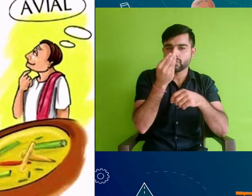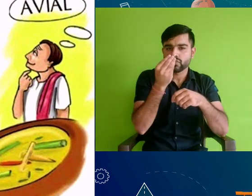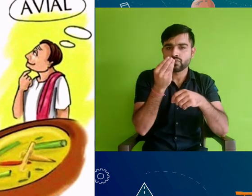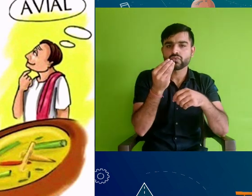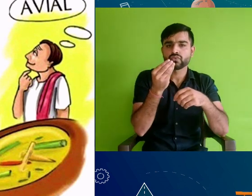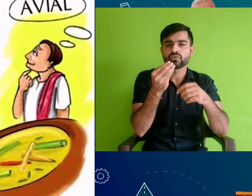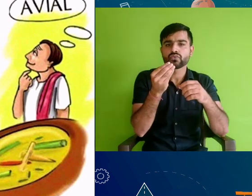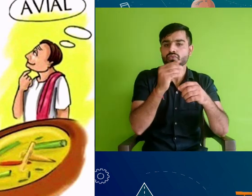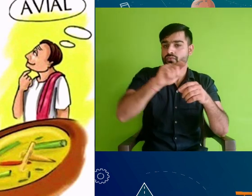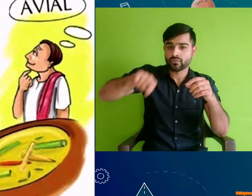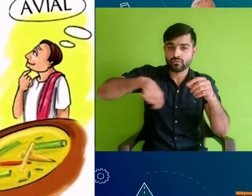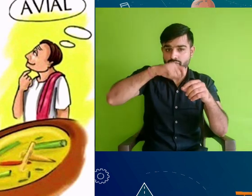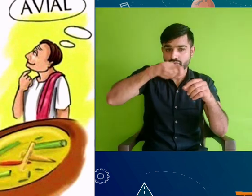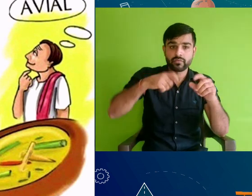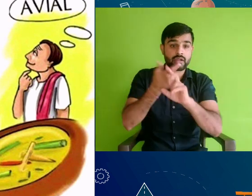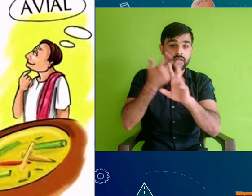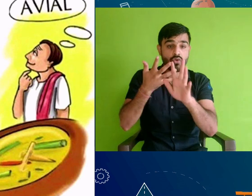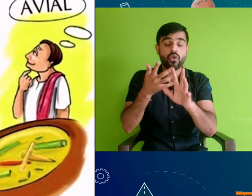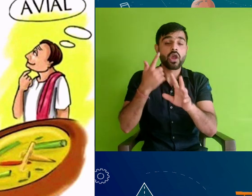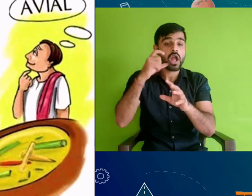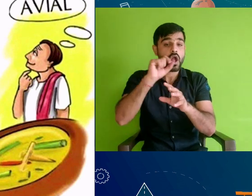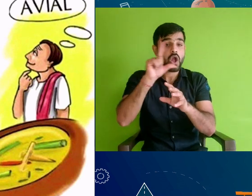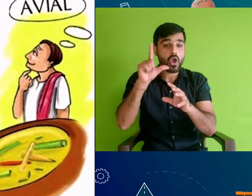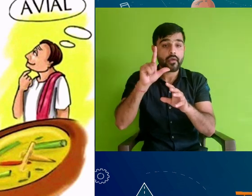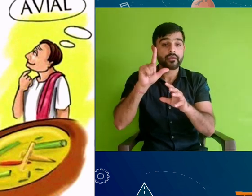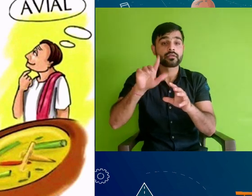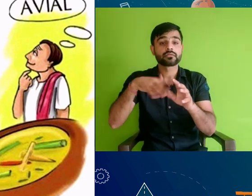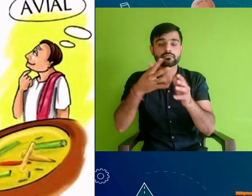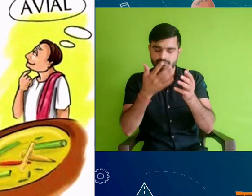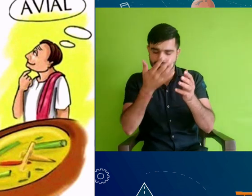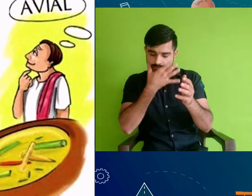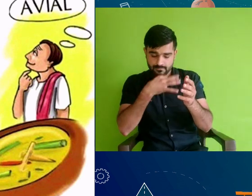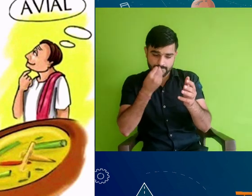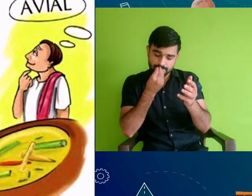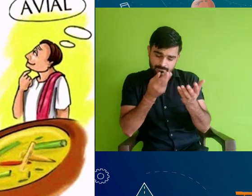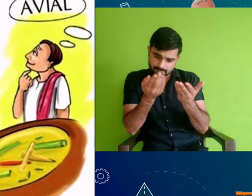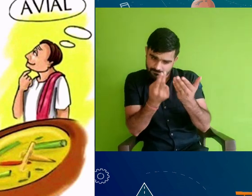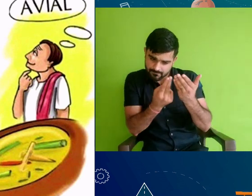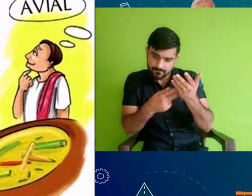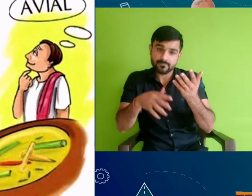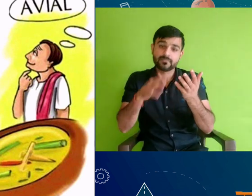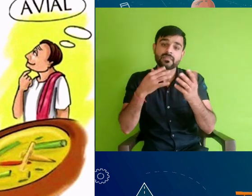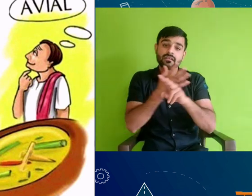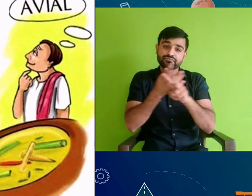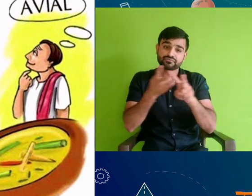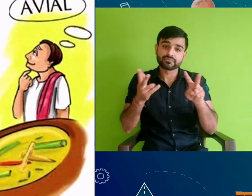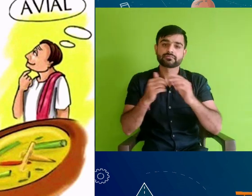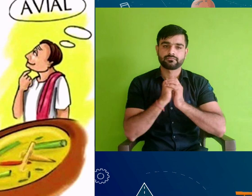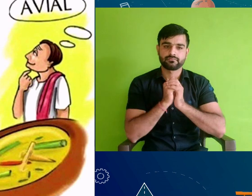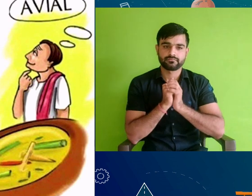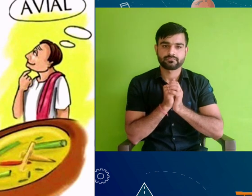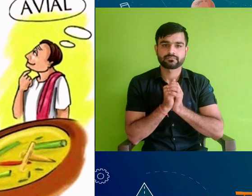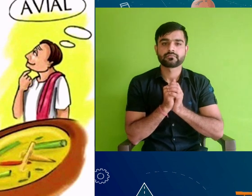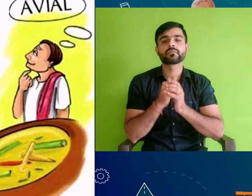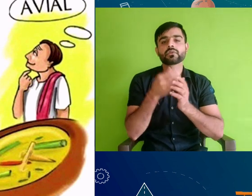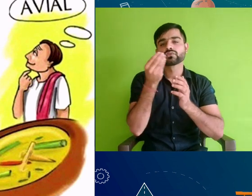of coconut oil and decorated the dish with curry leaves. उन्होंने कुछ